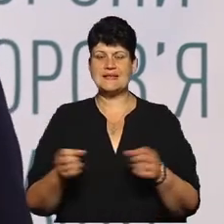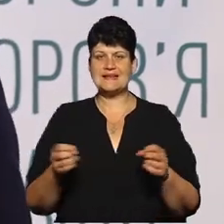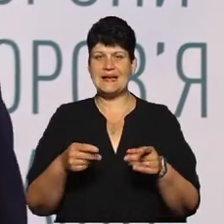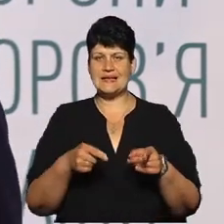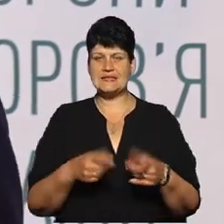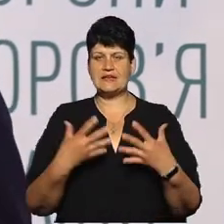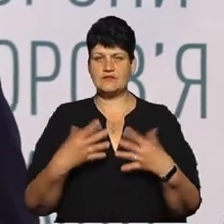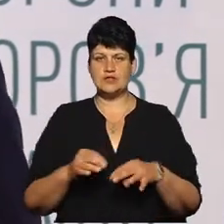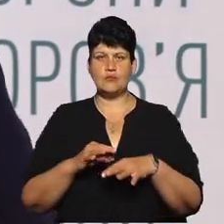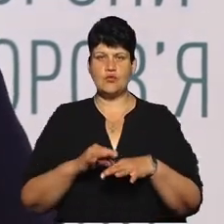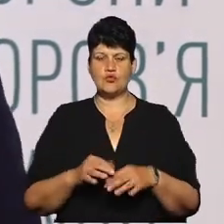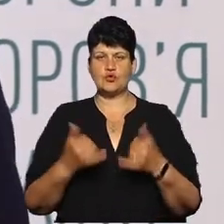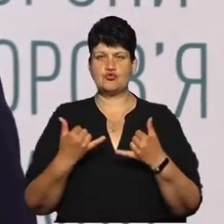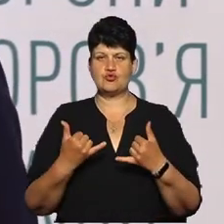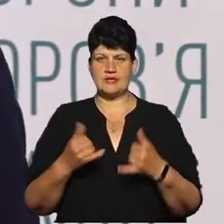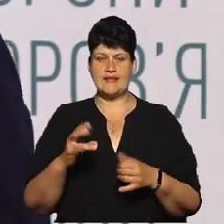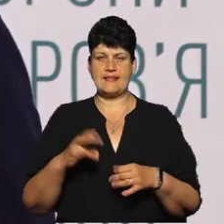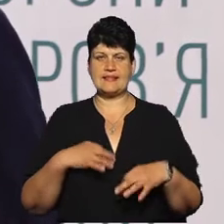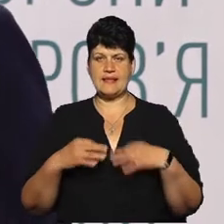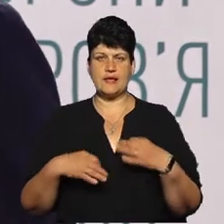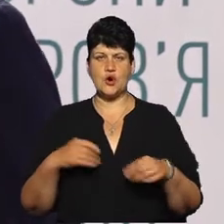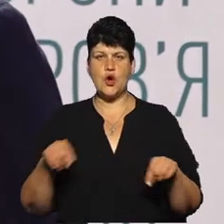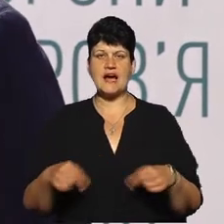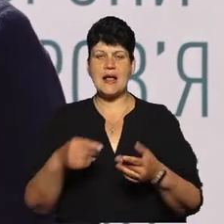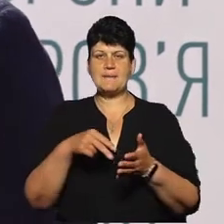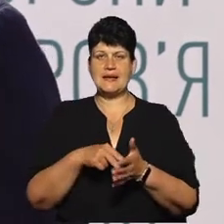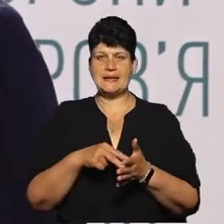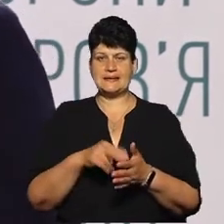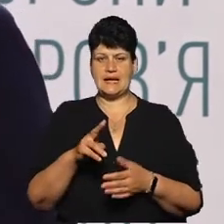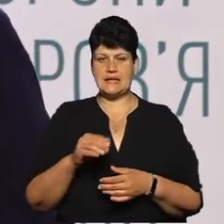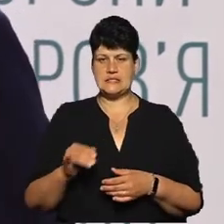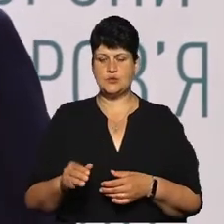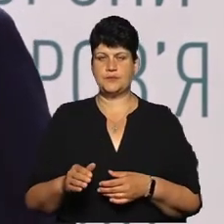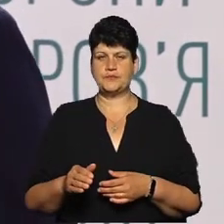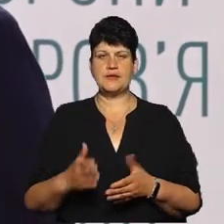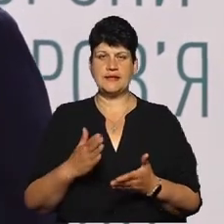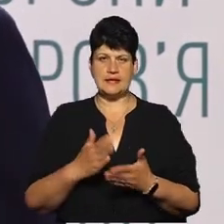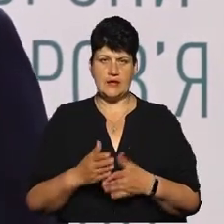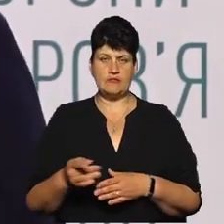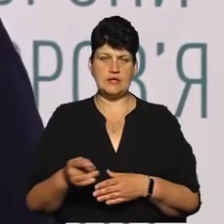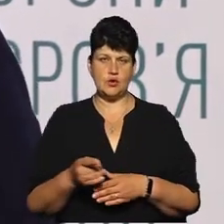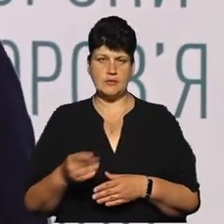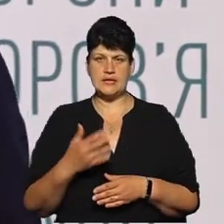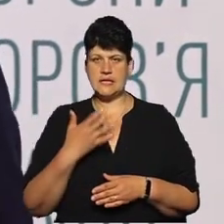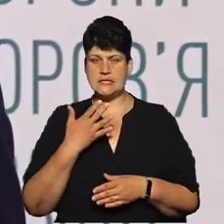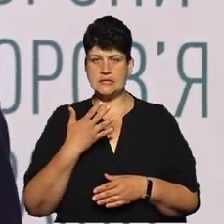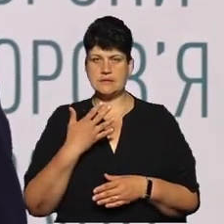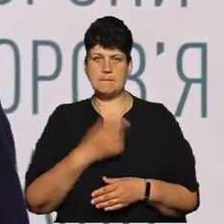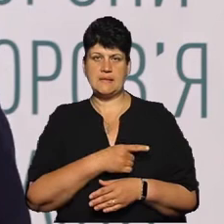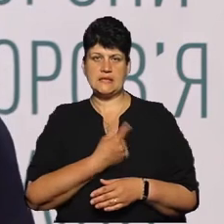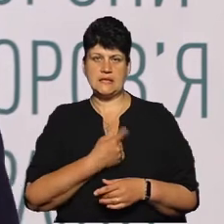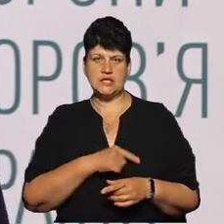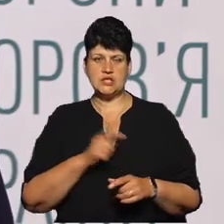сьогодні нейрореабілітацію. Є пакет по нейрореабілітації, є в Тернополі Національний медичний університет, який також